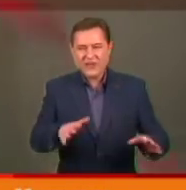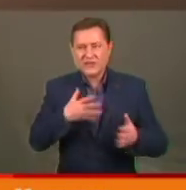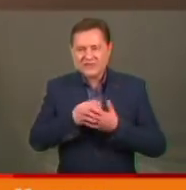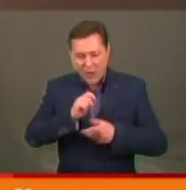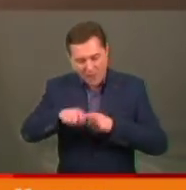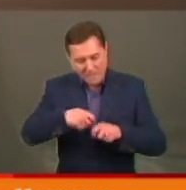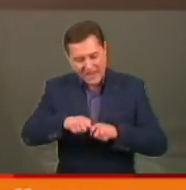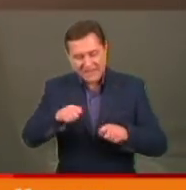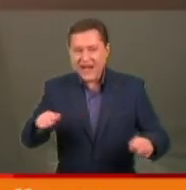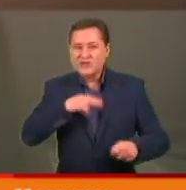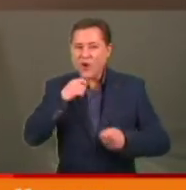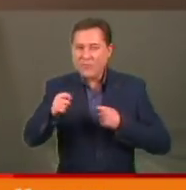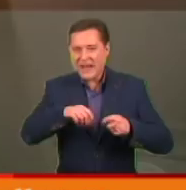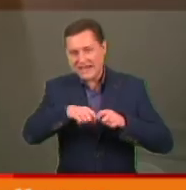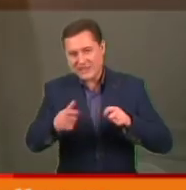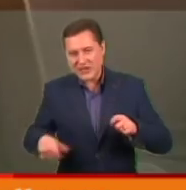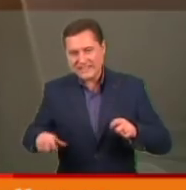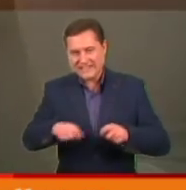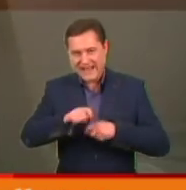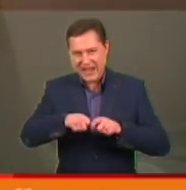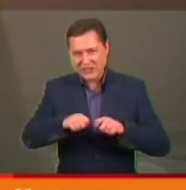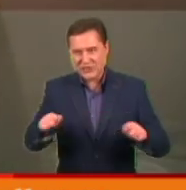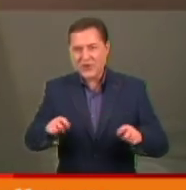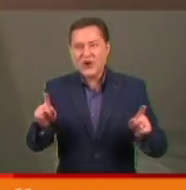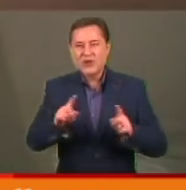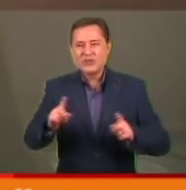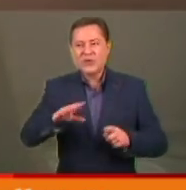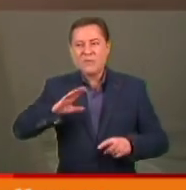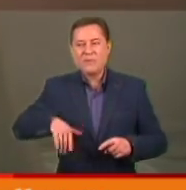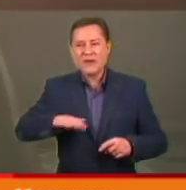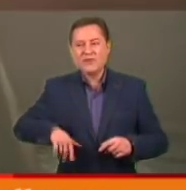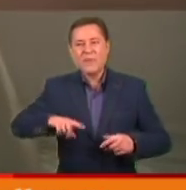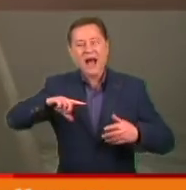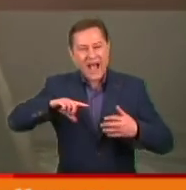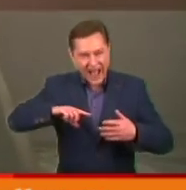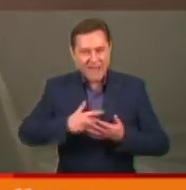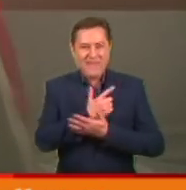обережно перев'язує стрічкою. Щоб потім опять